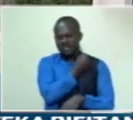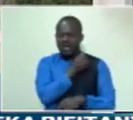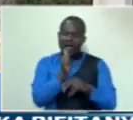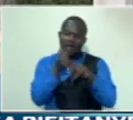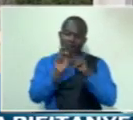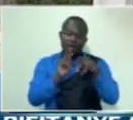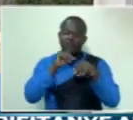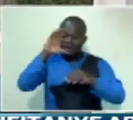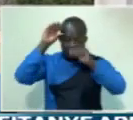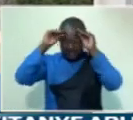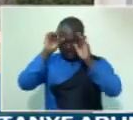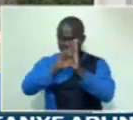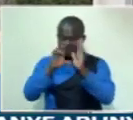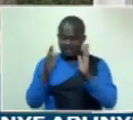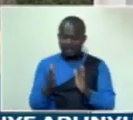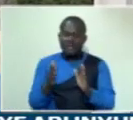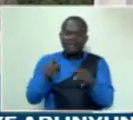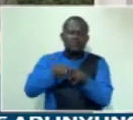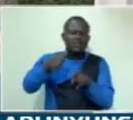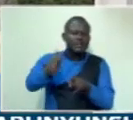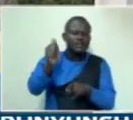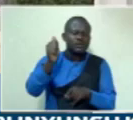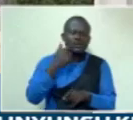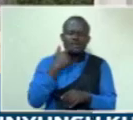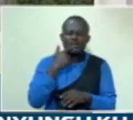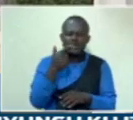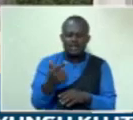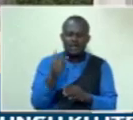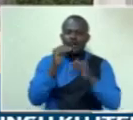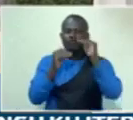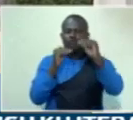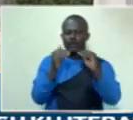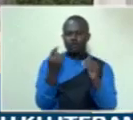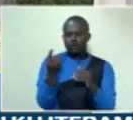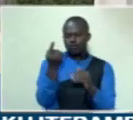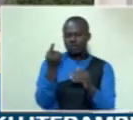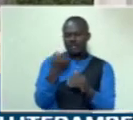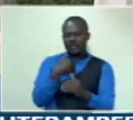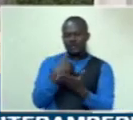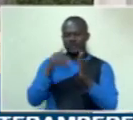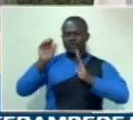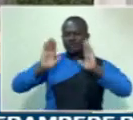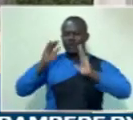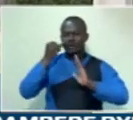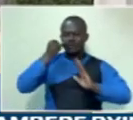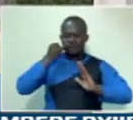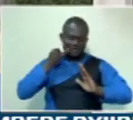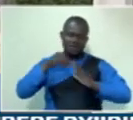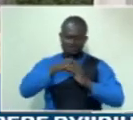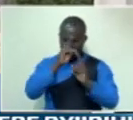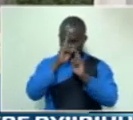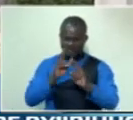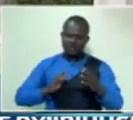batari barize amategeko nk'icyo ni urwego rumwe rufite uruhare rukomeye cyane mu